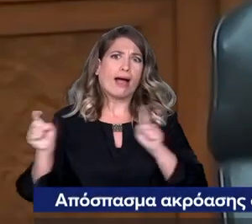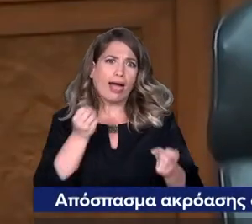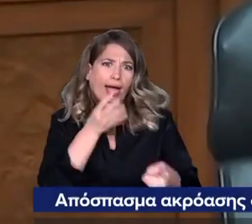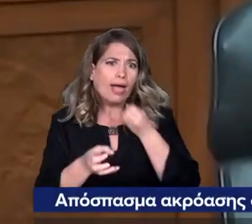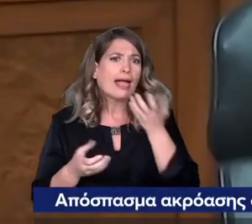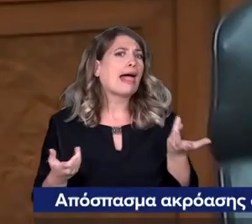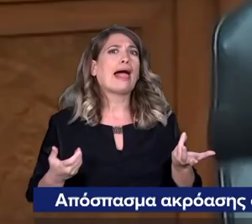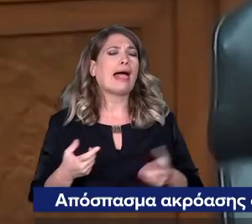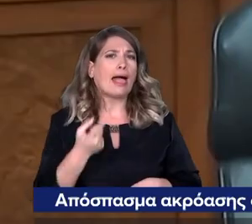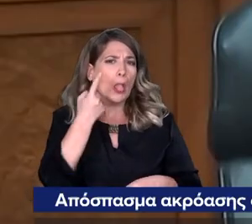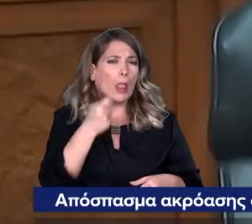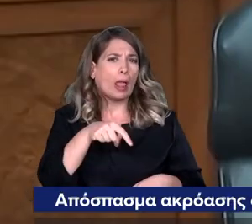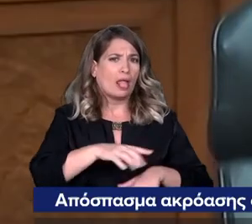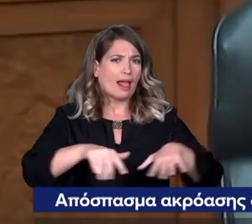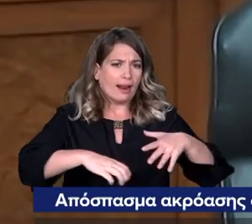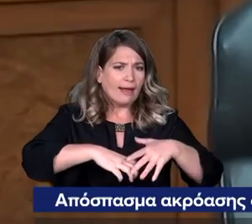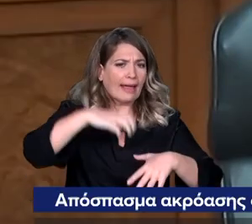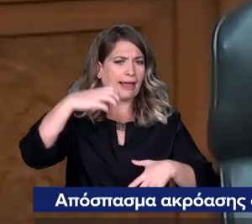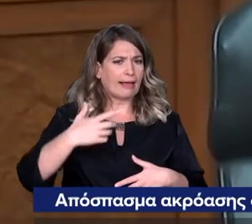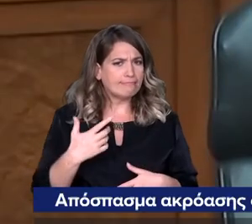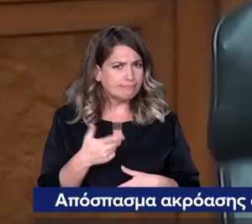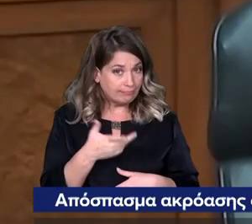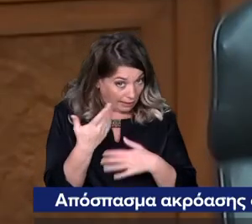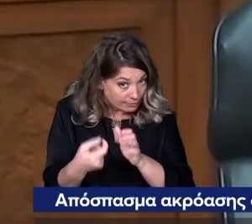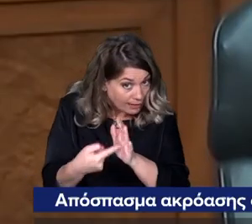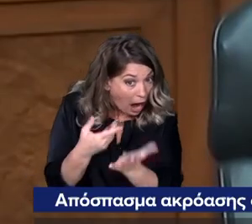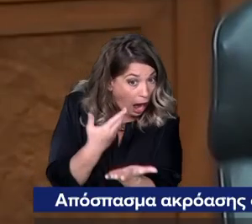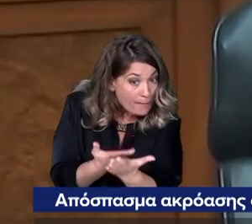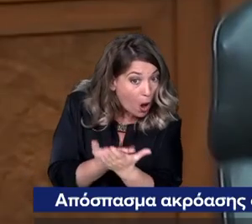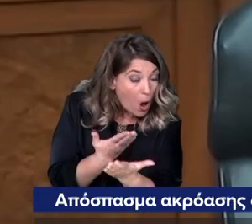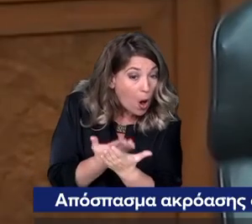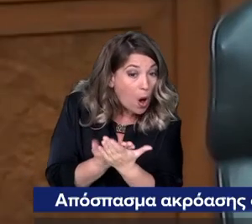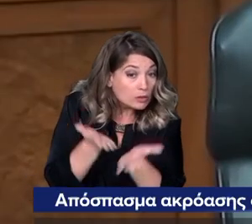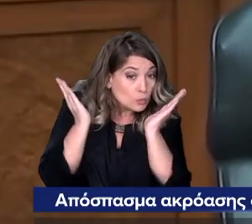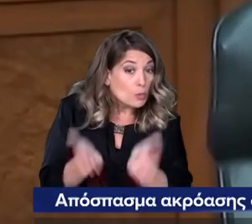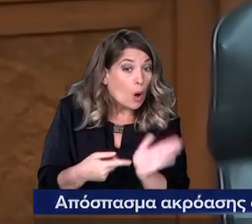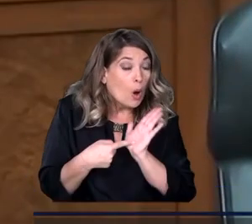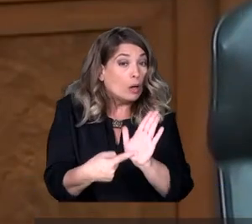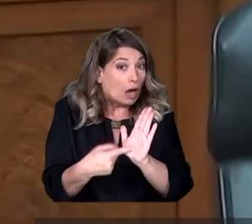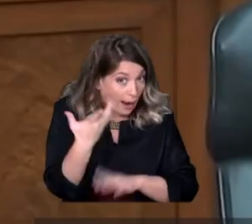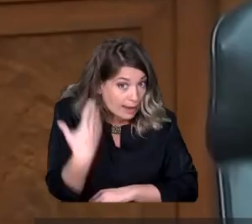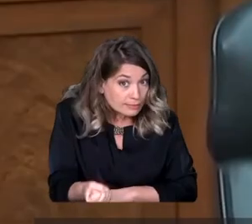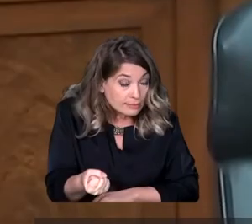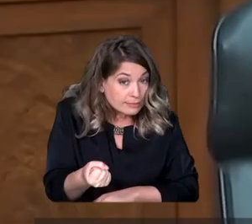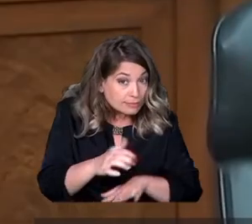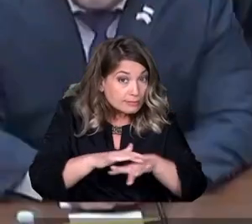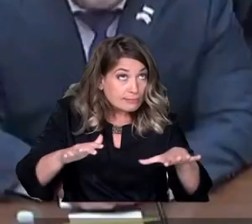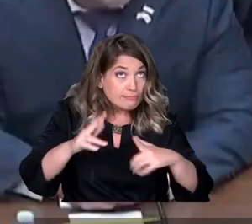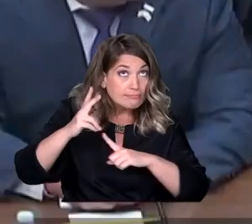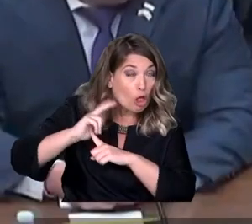or submerging into our water which could indicate a base or presence beneath the ocean's